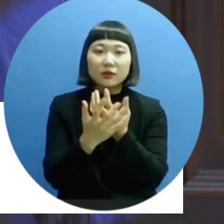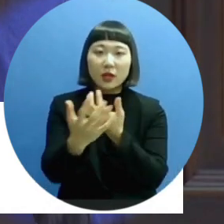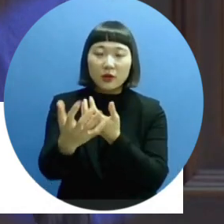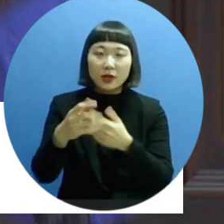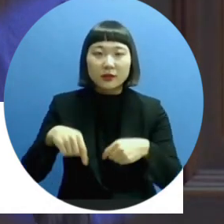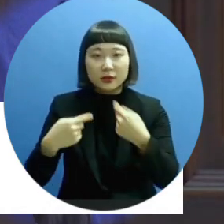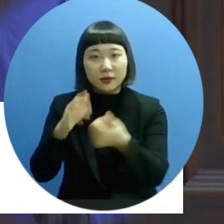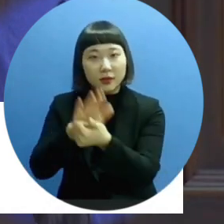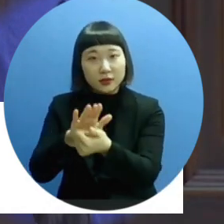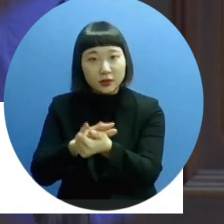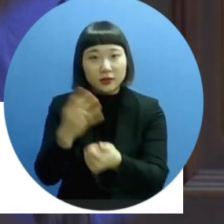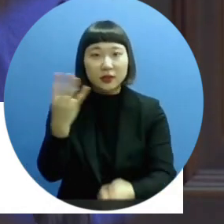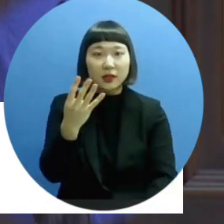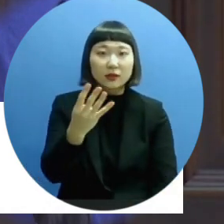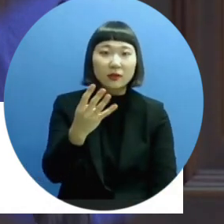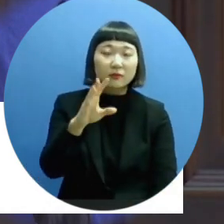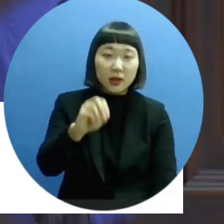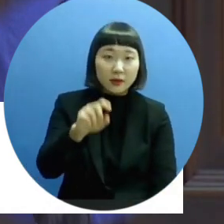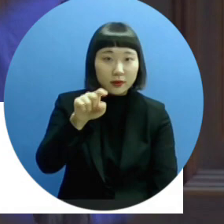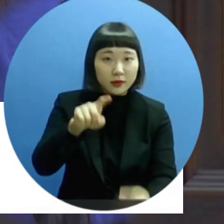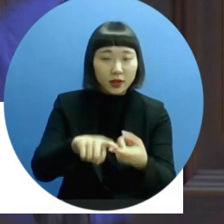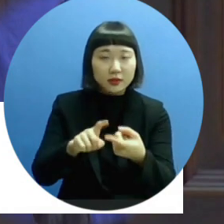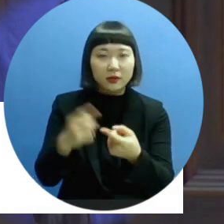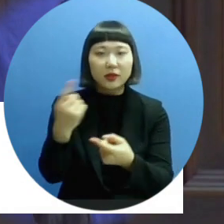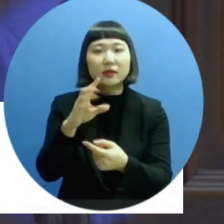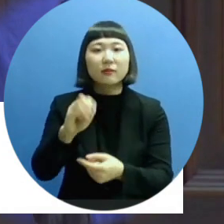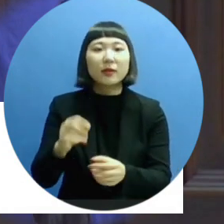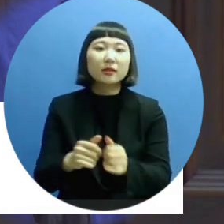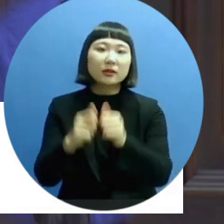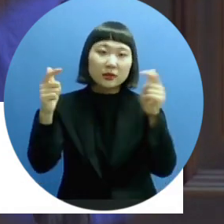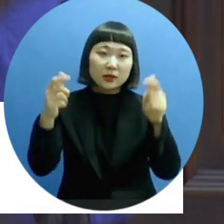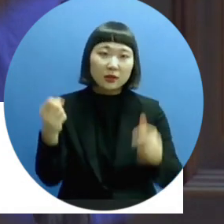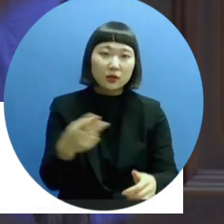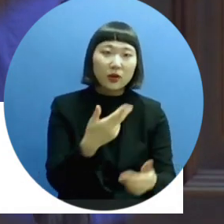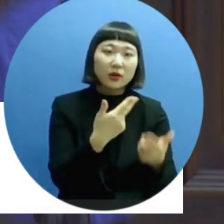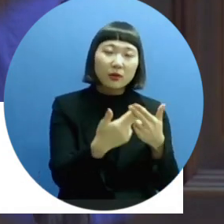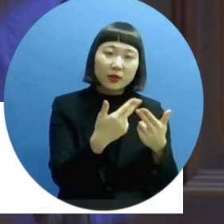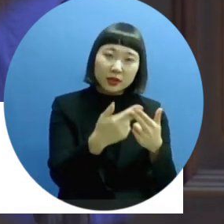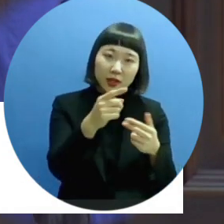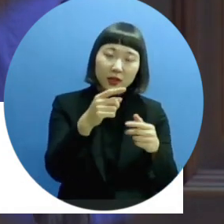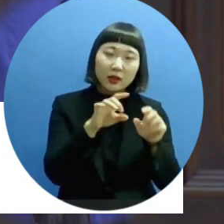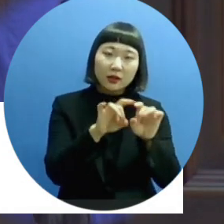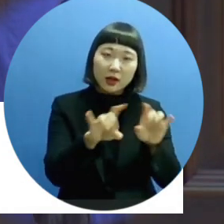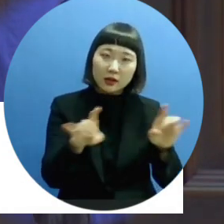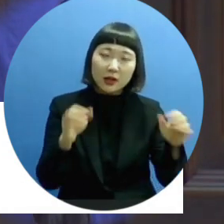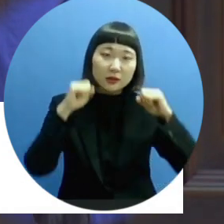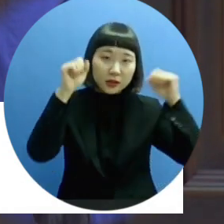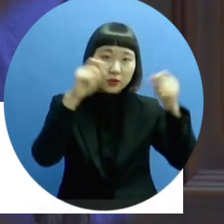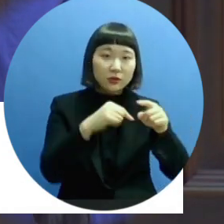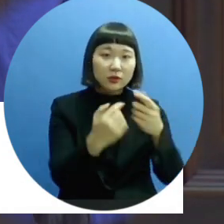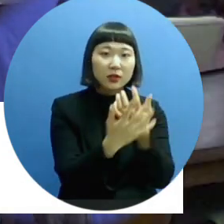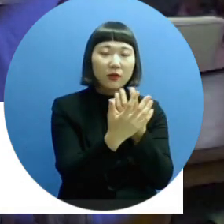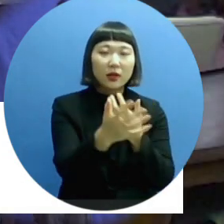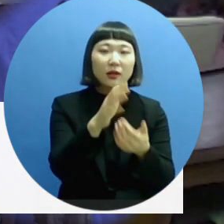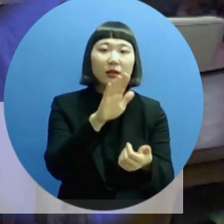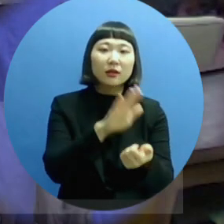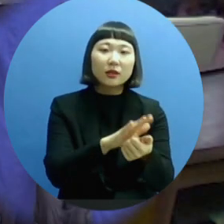원 증액, 협회장기 종목별 체육대회 지원 6천만 원에서 1천만 원